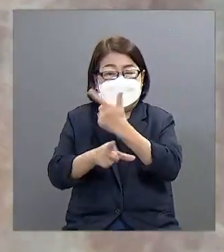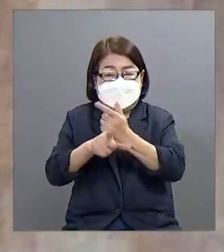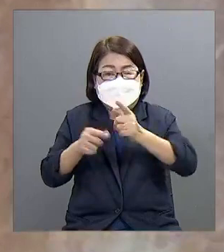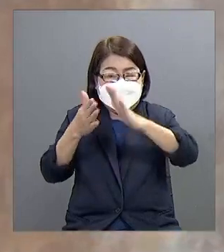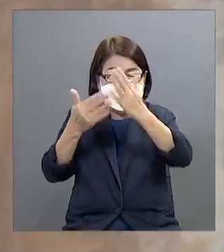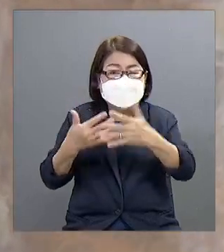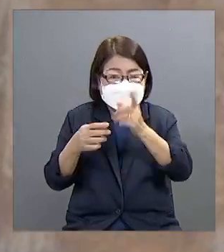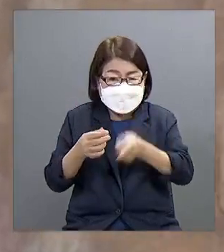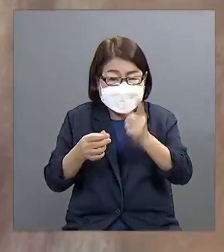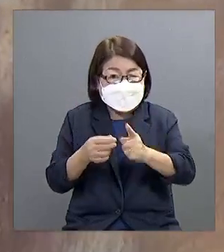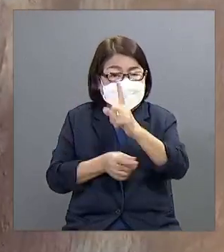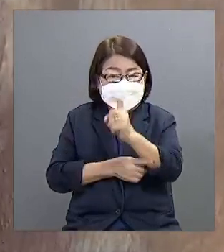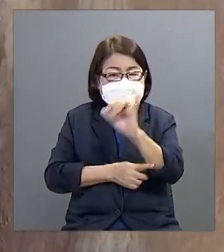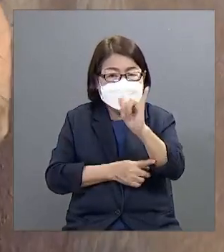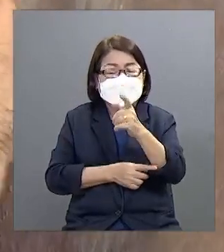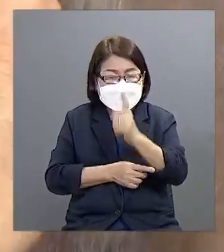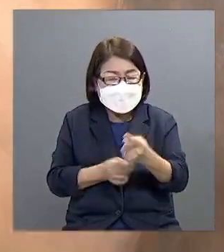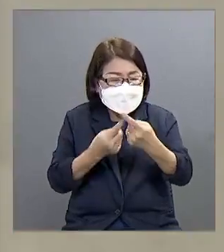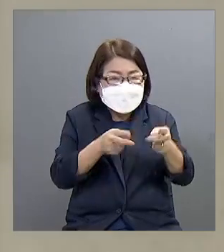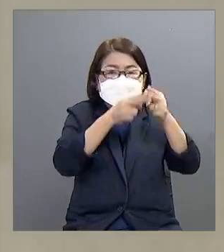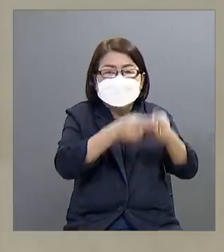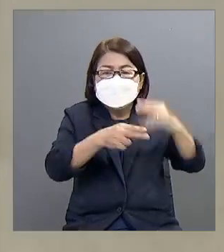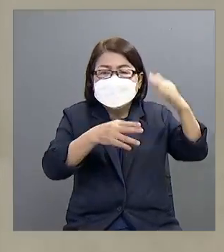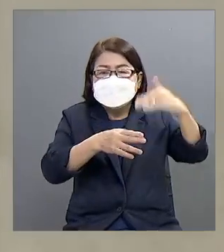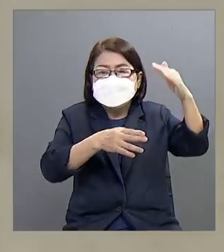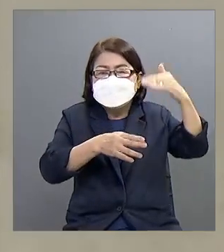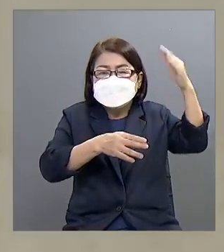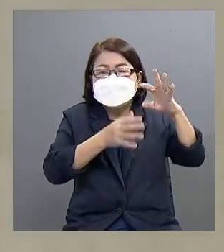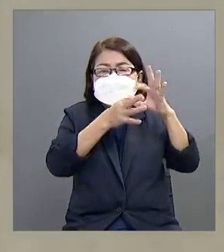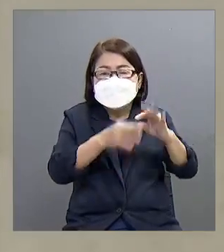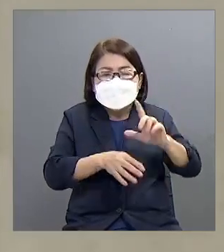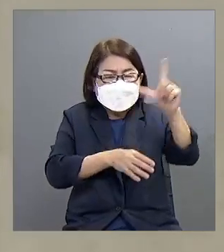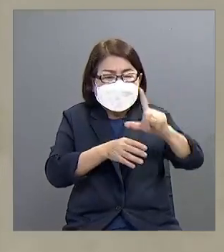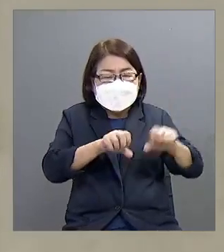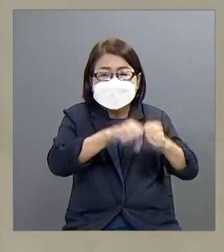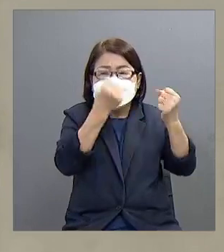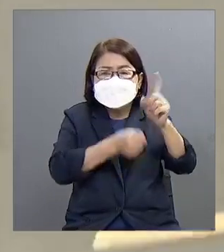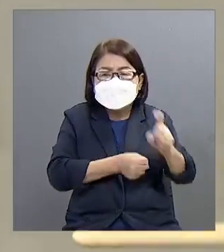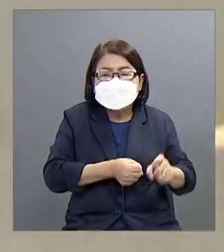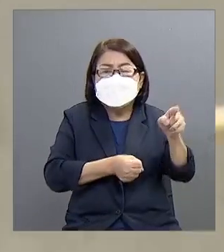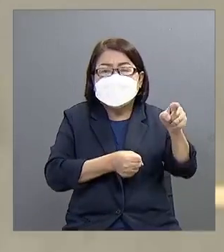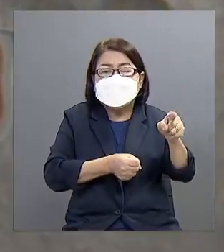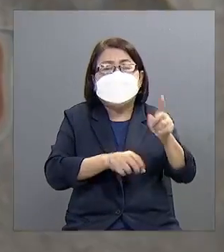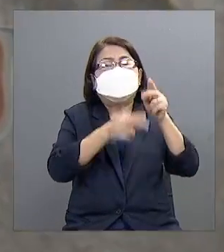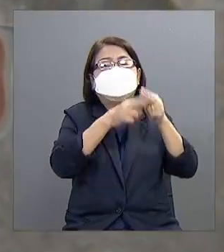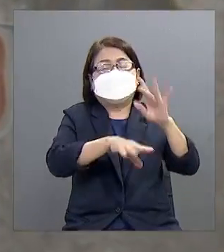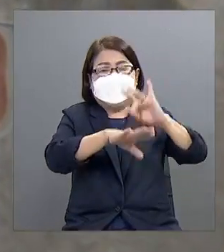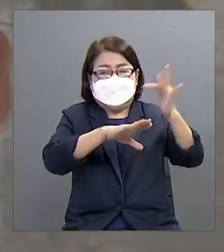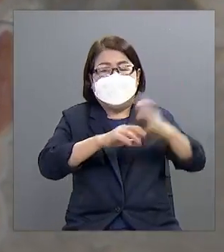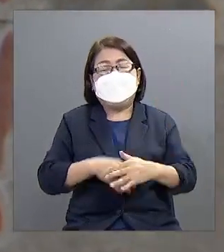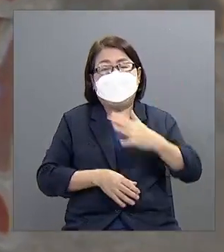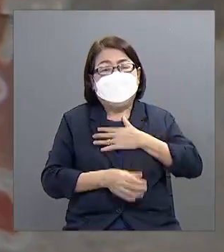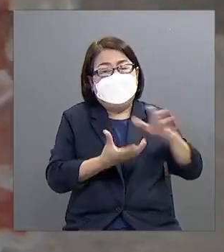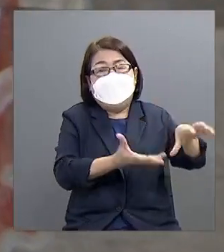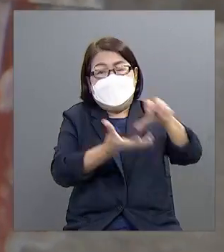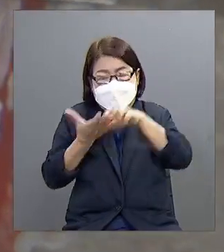วผมทำหน้าที่เสริมด้วยการแต่งแต้มสีตามตำแหน่งที่ผมต้องการตามจินตนาการจะเกิ